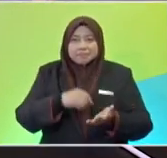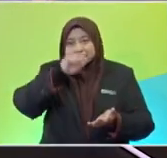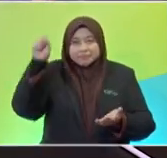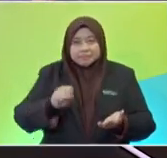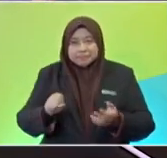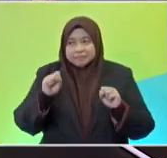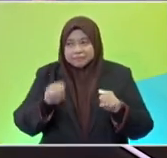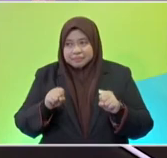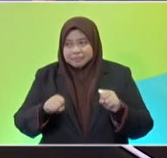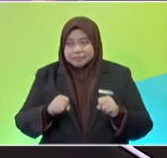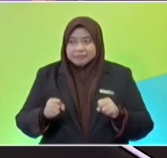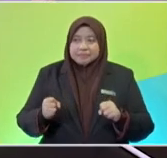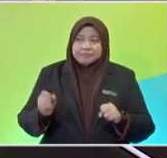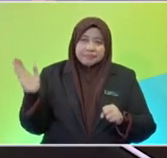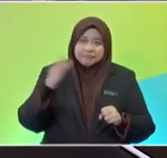boleh